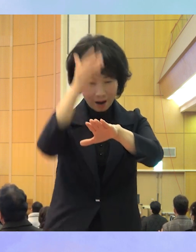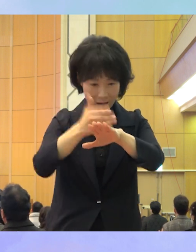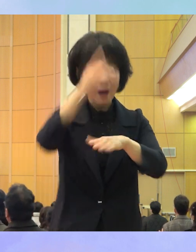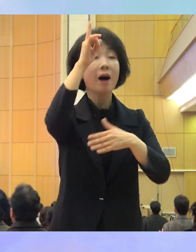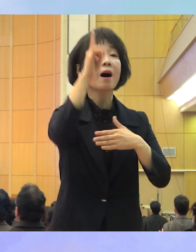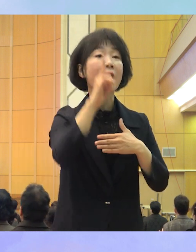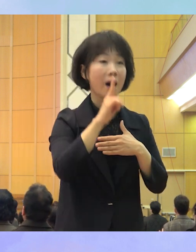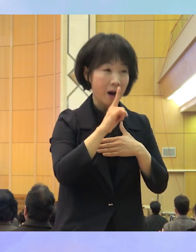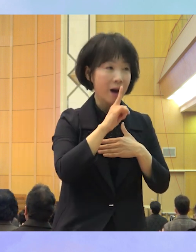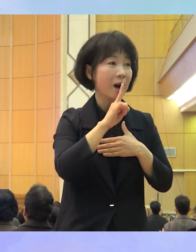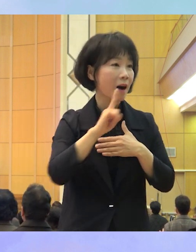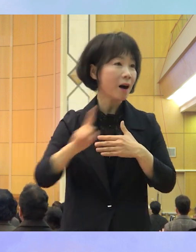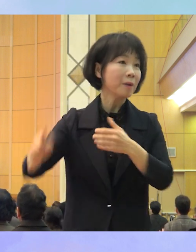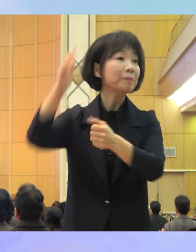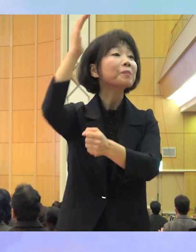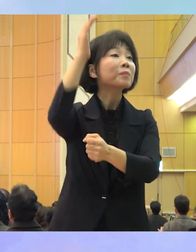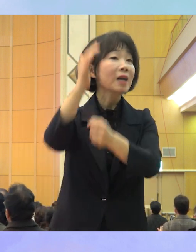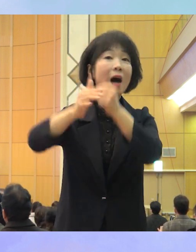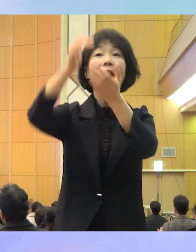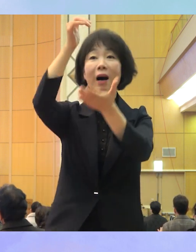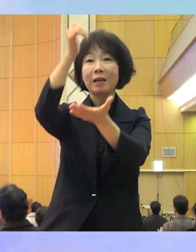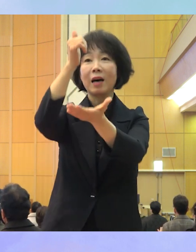감사하라.